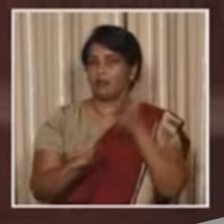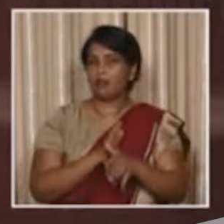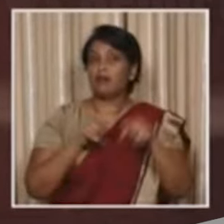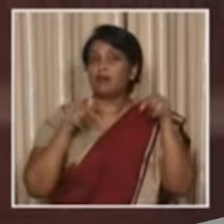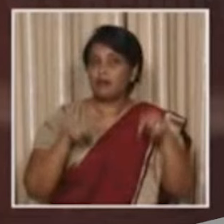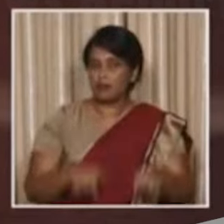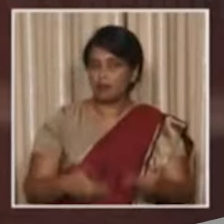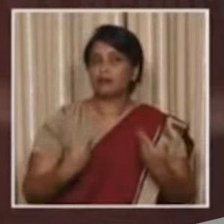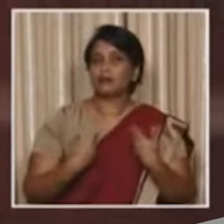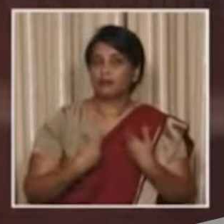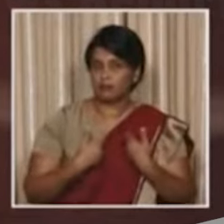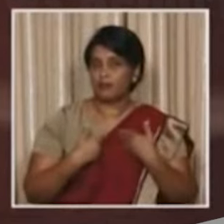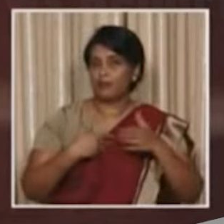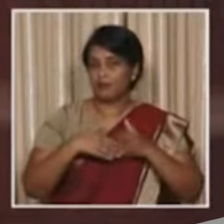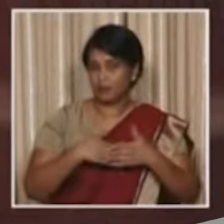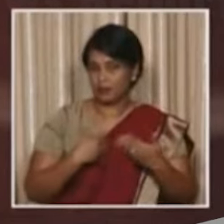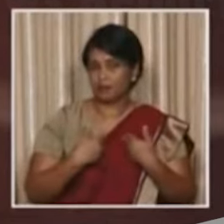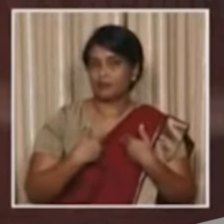ada bukti vindinne